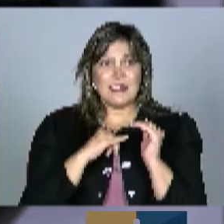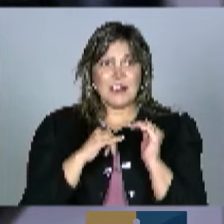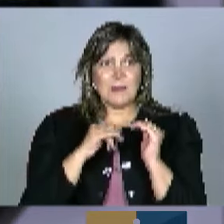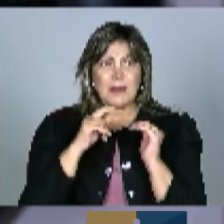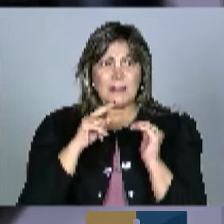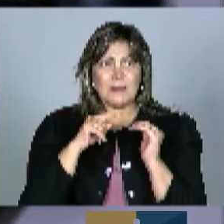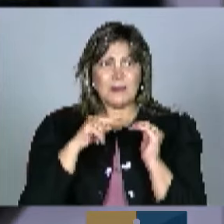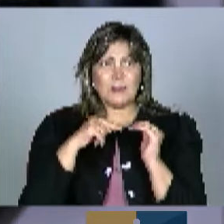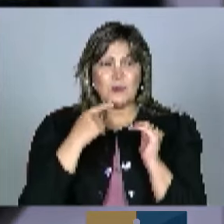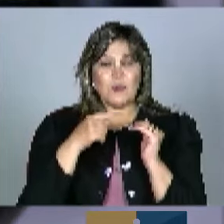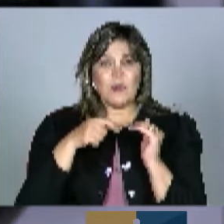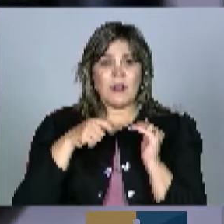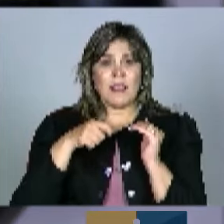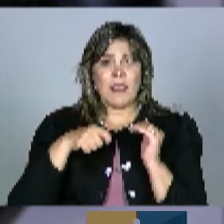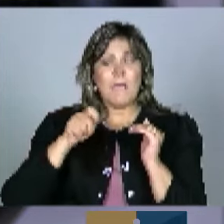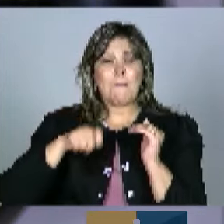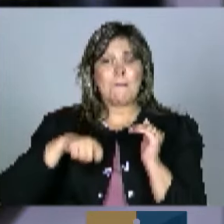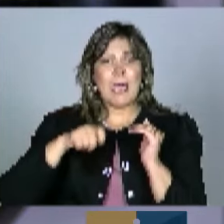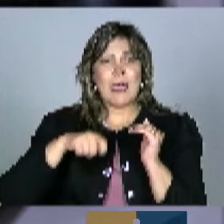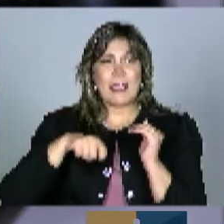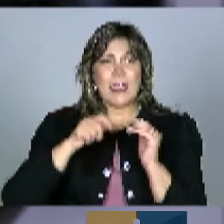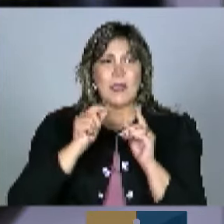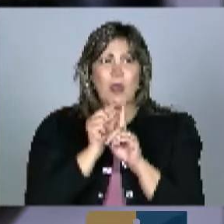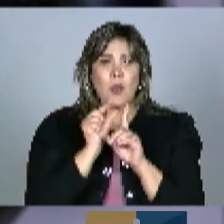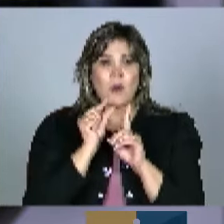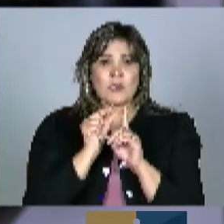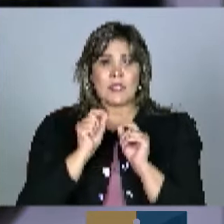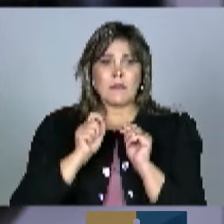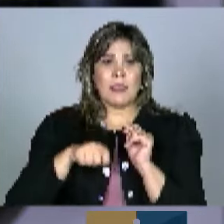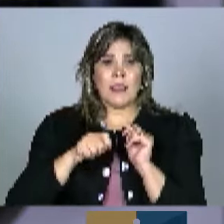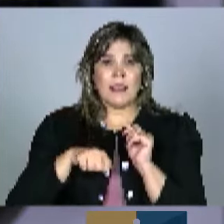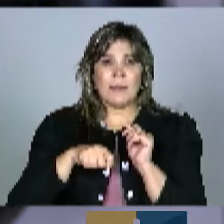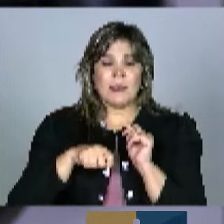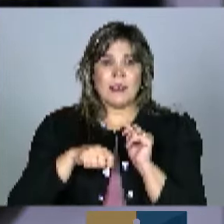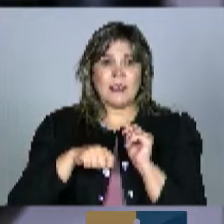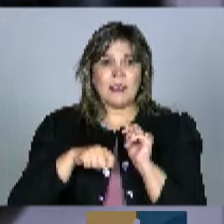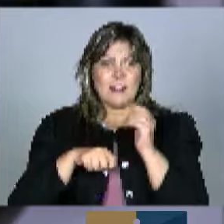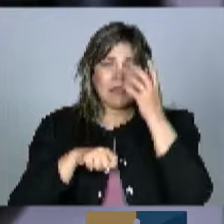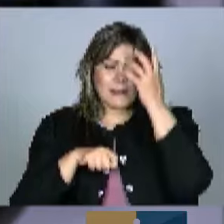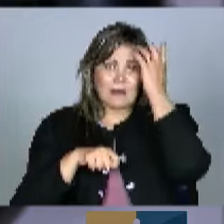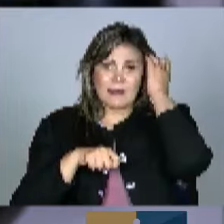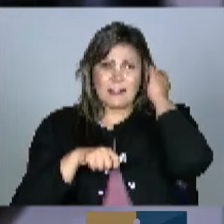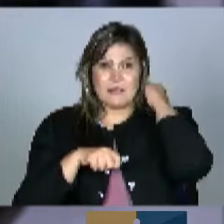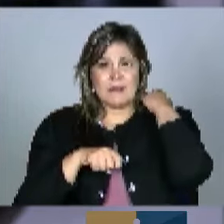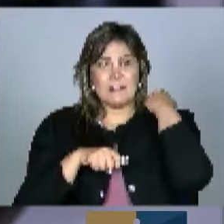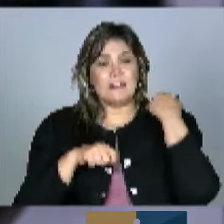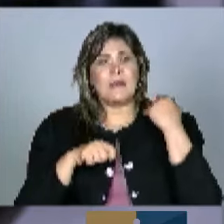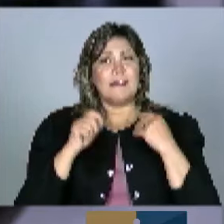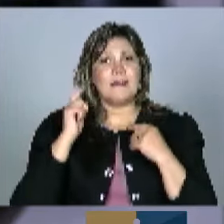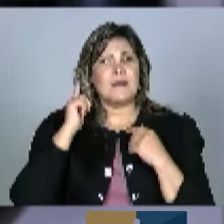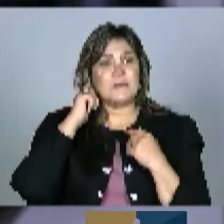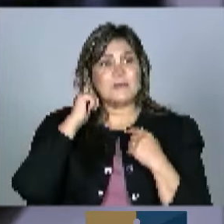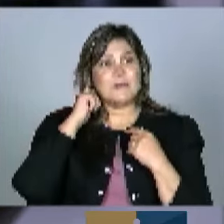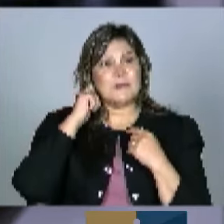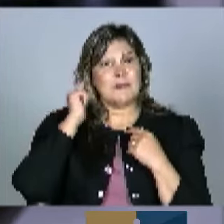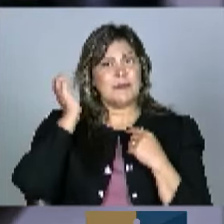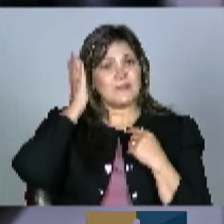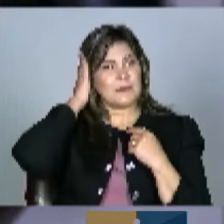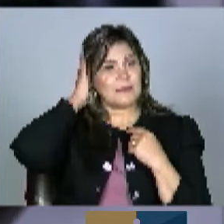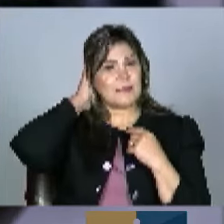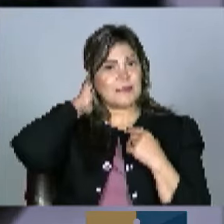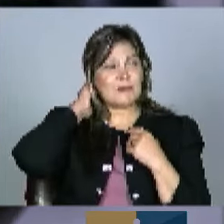قضائيه وممكن امام محكمه جزئيه وابتدائي وليها استئناف وليها اجراءات وايضا امام محكمه